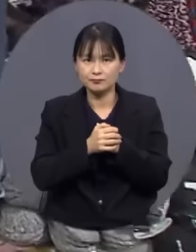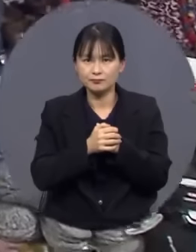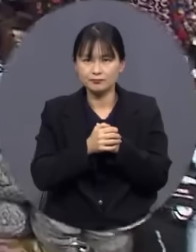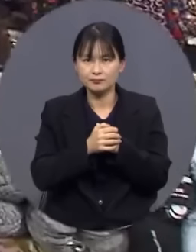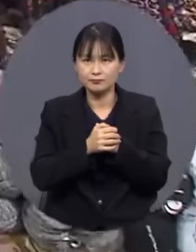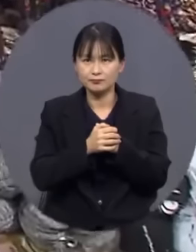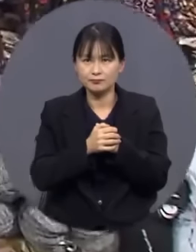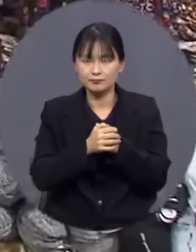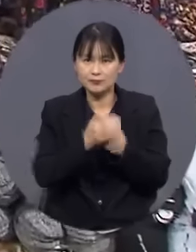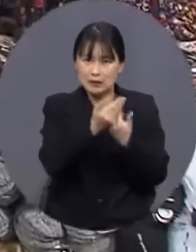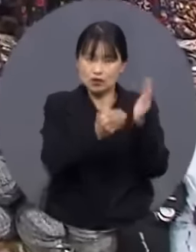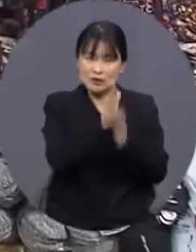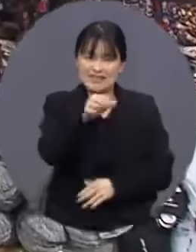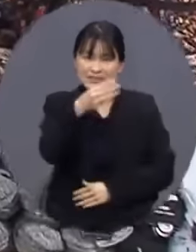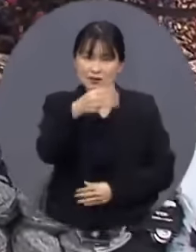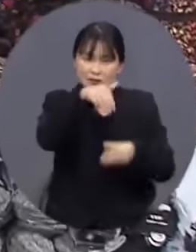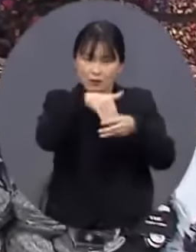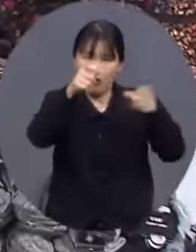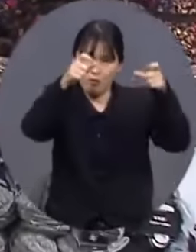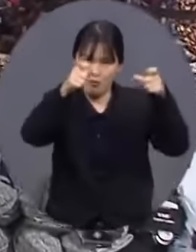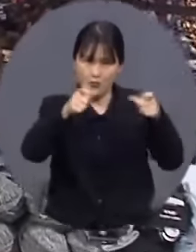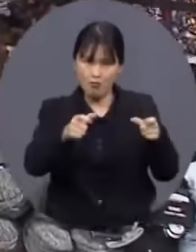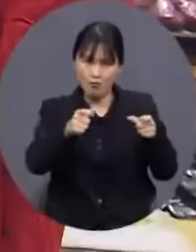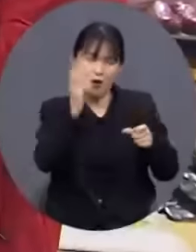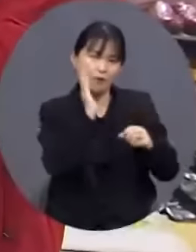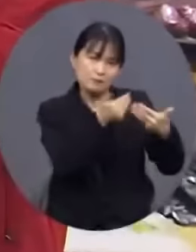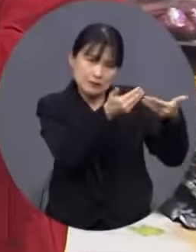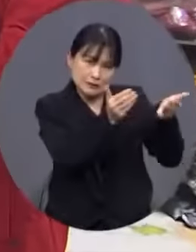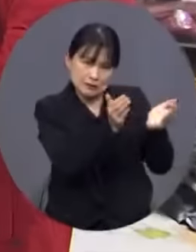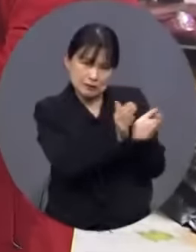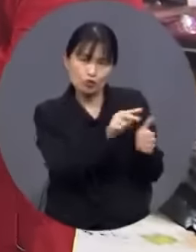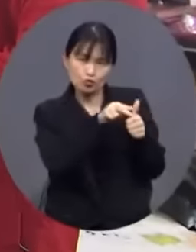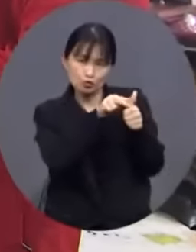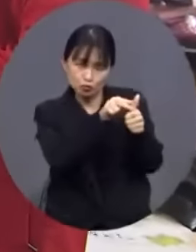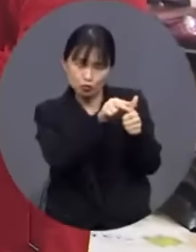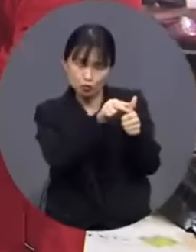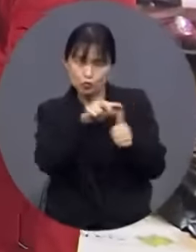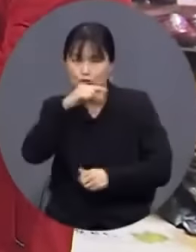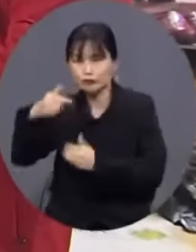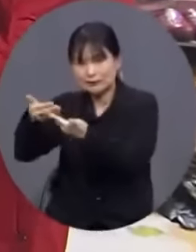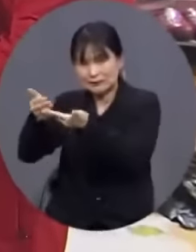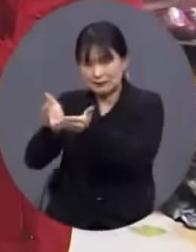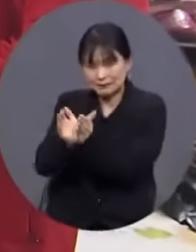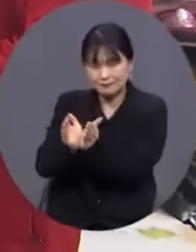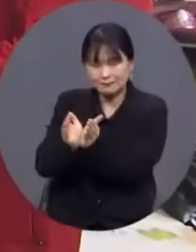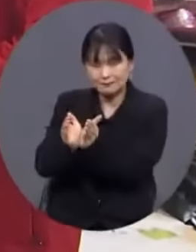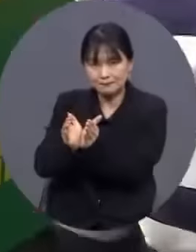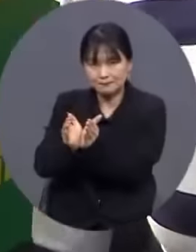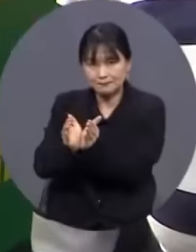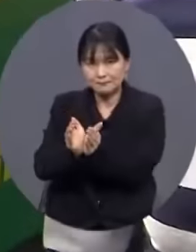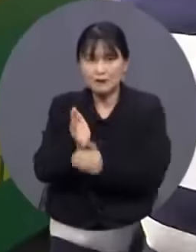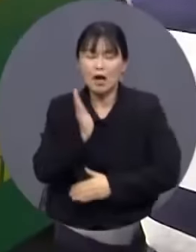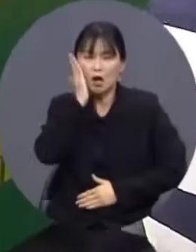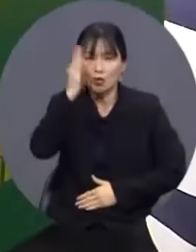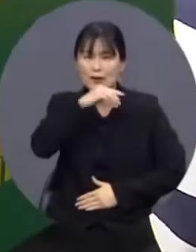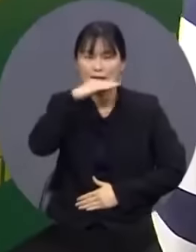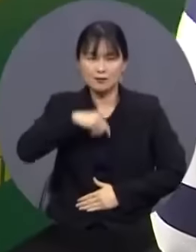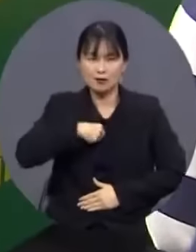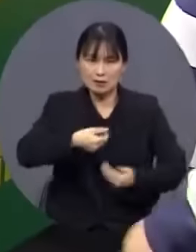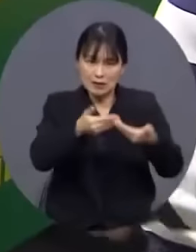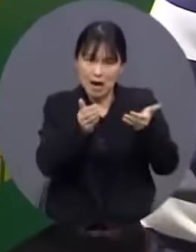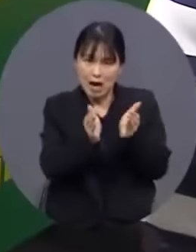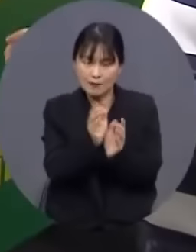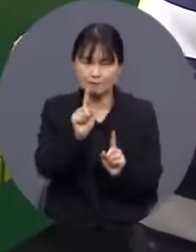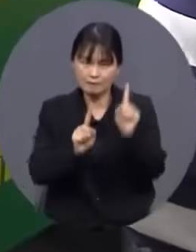포인트였습니다 제주시 선거구에서 민주당 후보가 국민의 힘 후보와 녹색 정의당 후보를